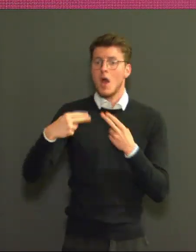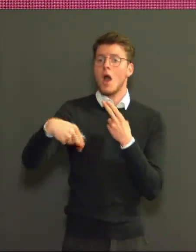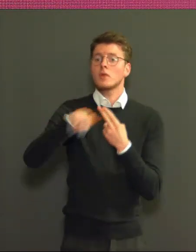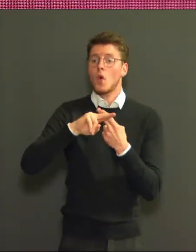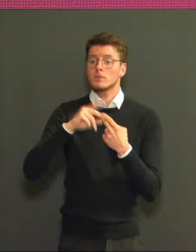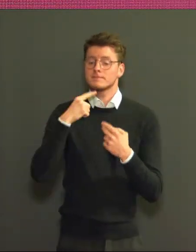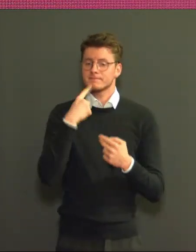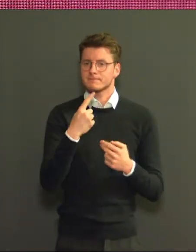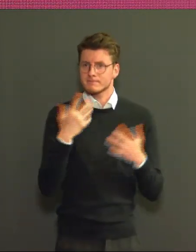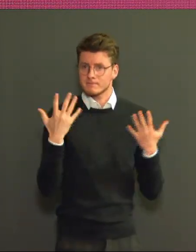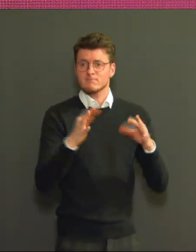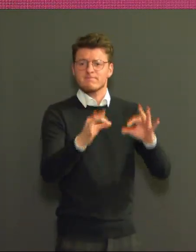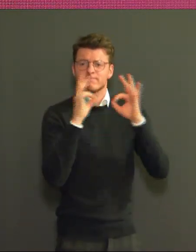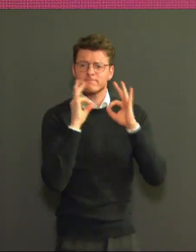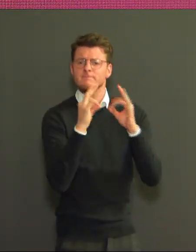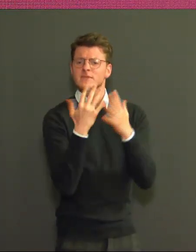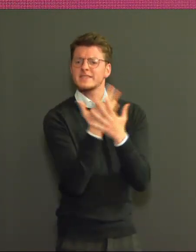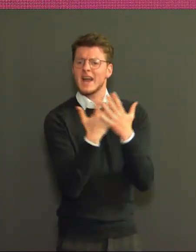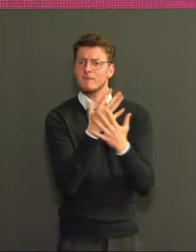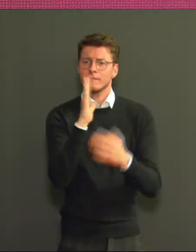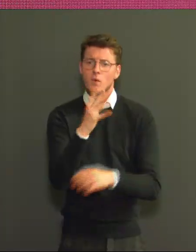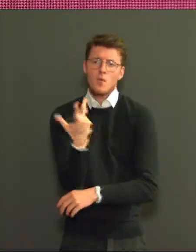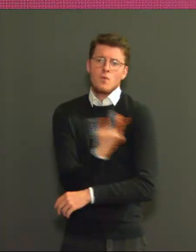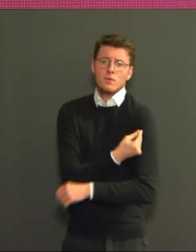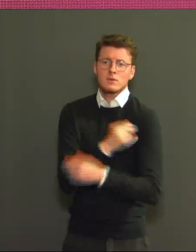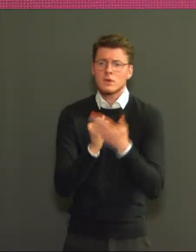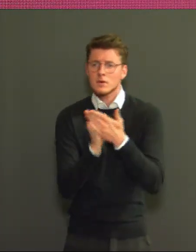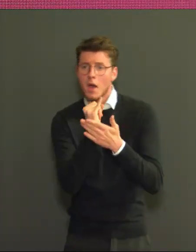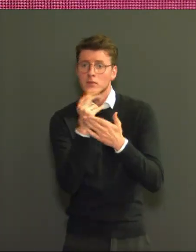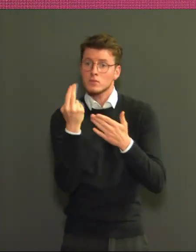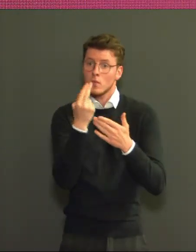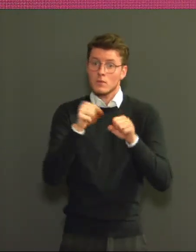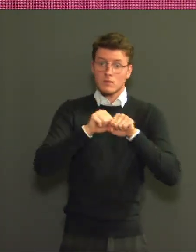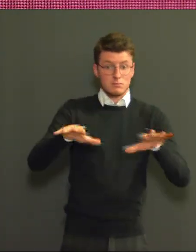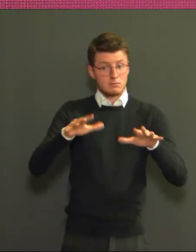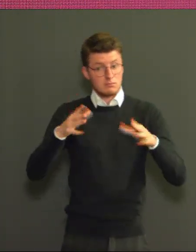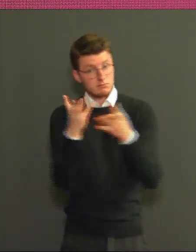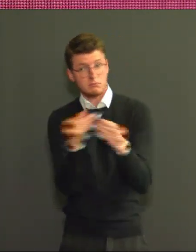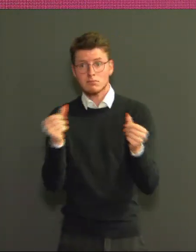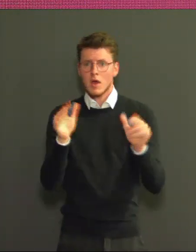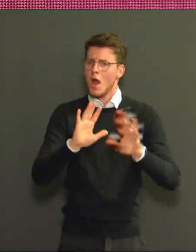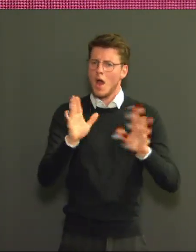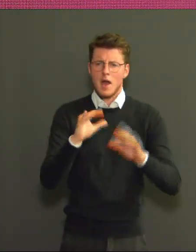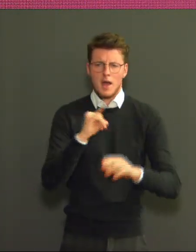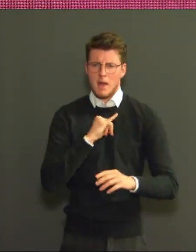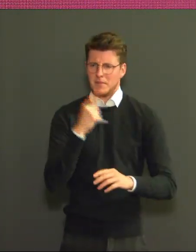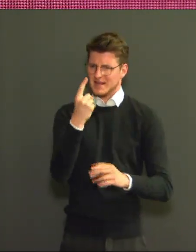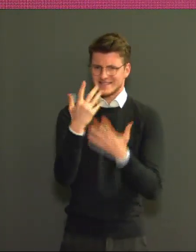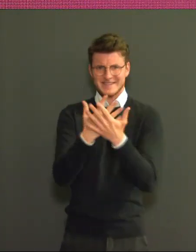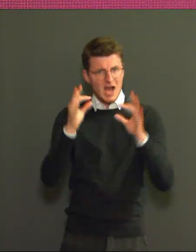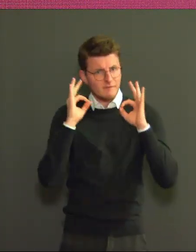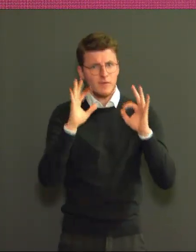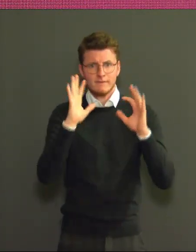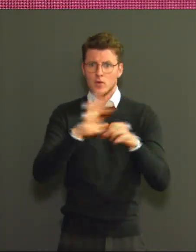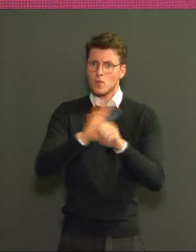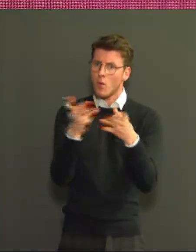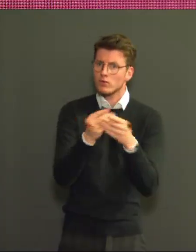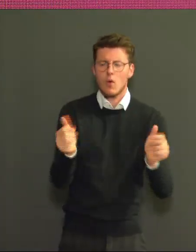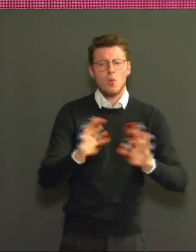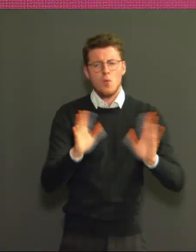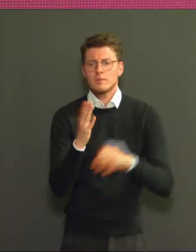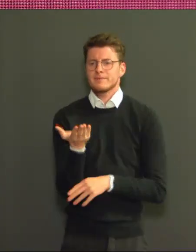voor wat betreft de vaccinatiegraad vanaf wanneer de pandemie plots zal oplossen. Initieel, in het begin van de